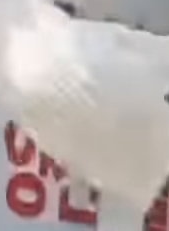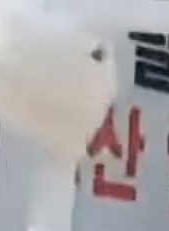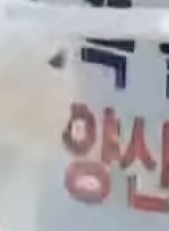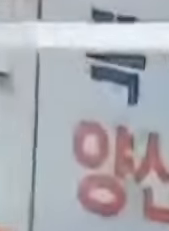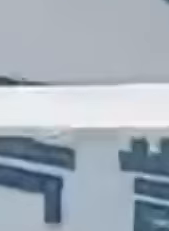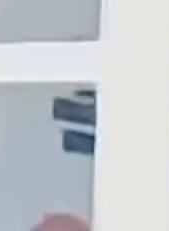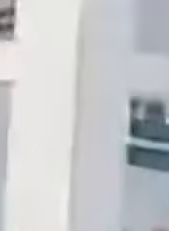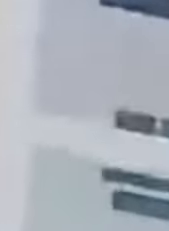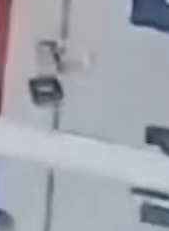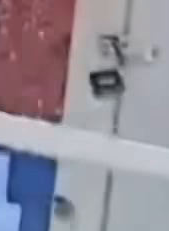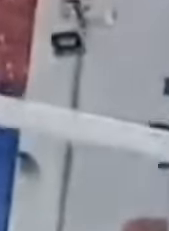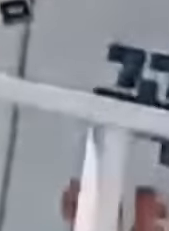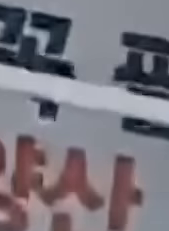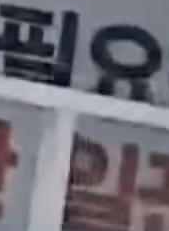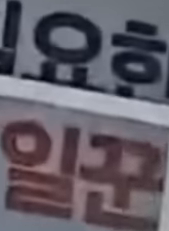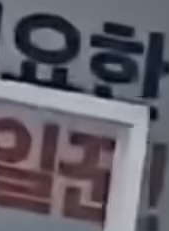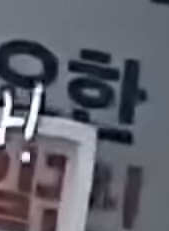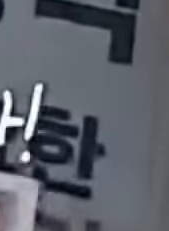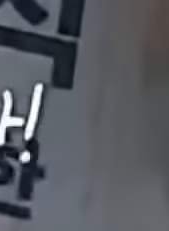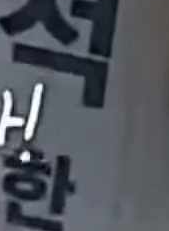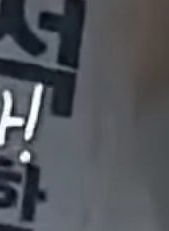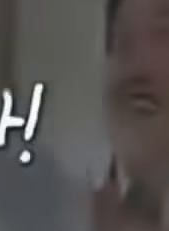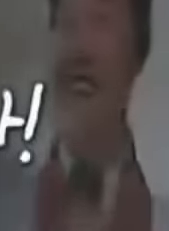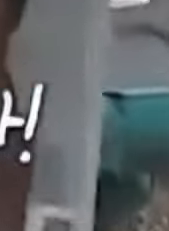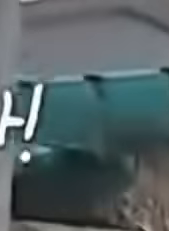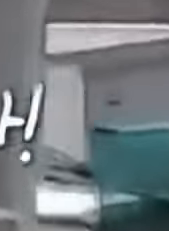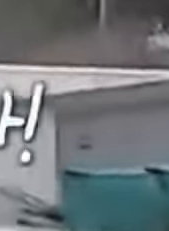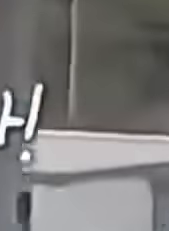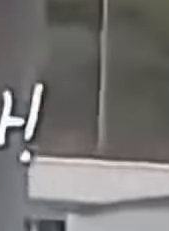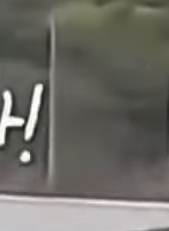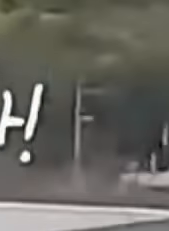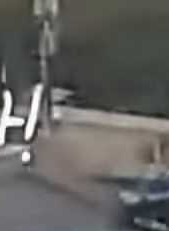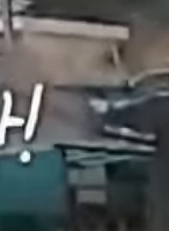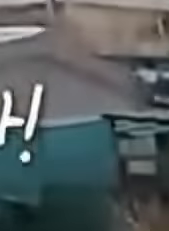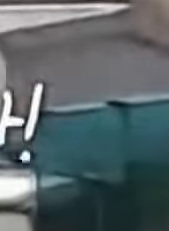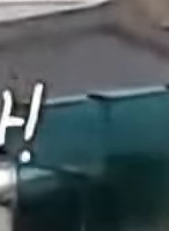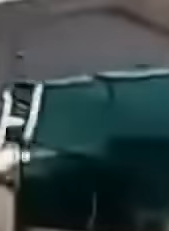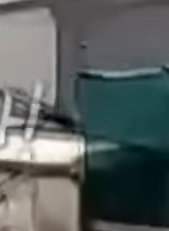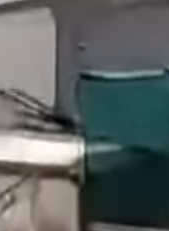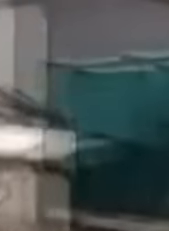집회하려면 문재인 죽여! 문재인이한테 에이 도둑놈아!